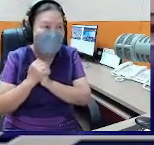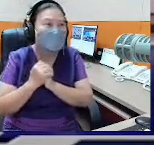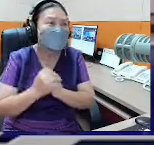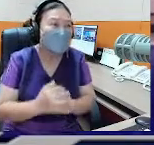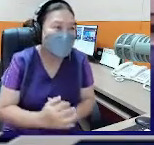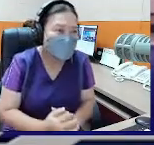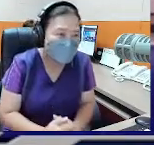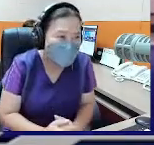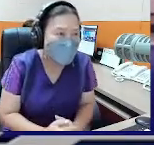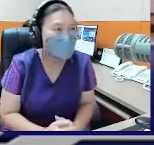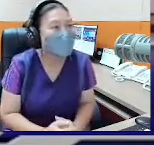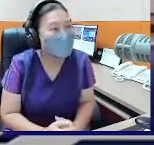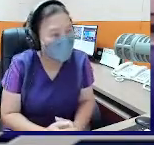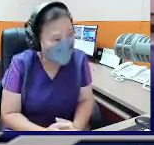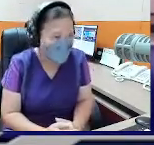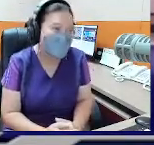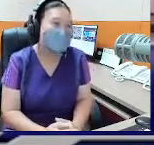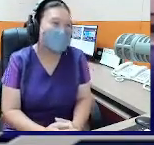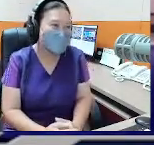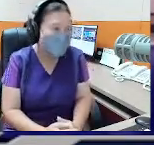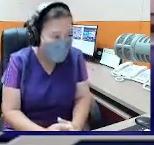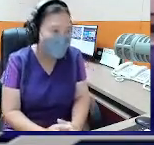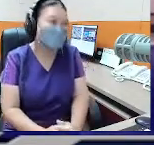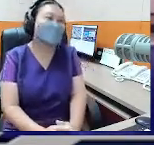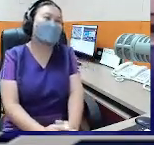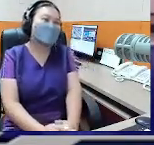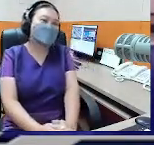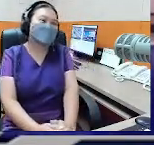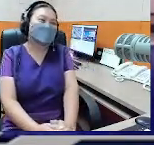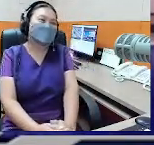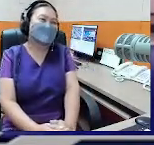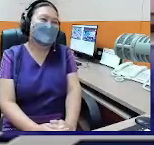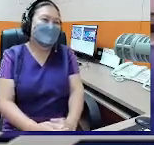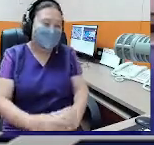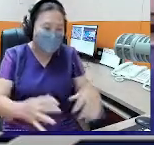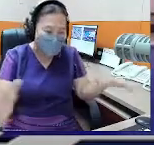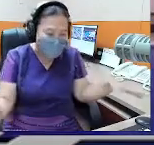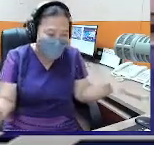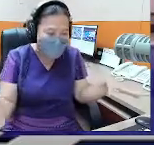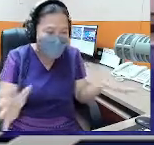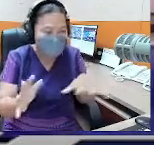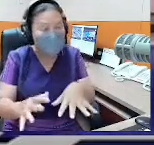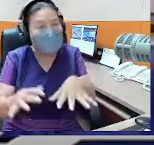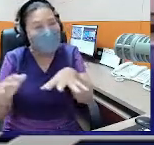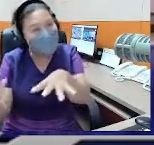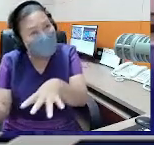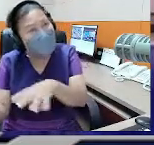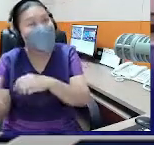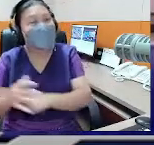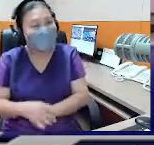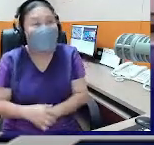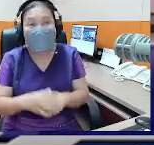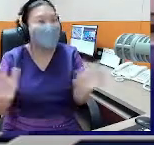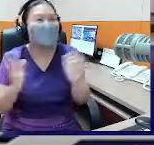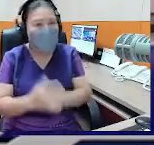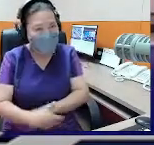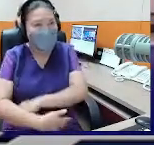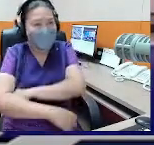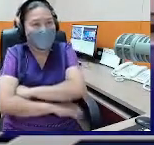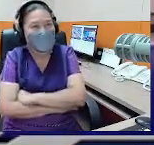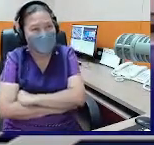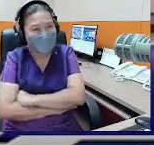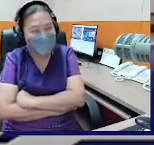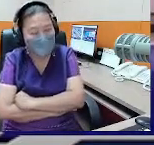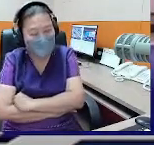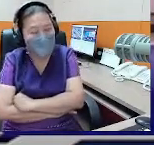รนี้มันจะมีค่าใช้จ่ายมากน้อยแค่ไหนอย่างไรคะอาจารย์ค่าใช้จ่ายในหลักสูตรค่าธรรมเนียมการศึกษาอะไรเหล่านี้ค่